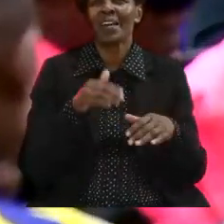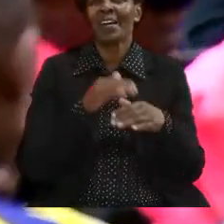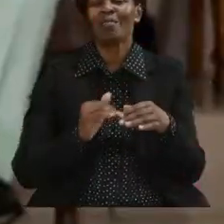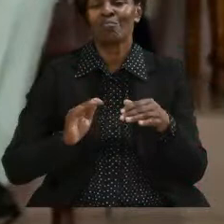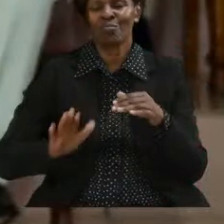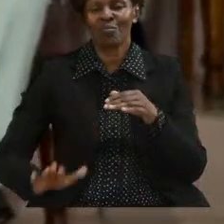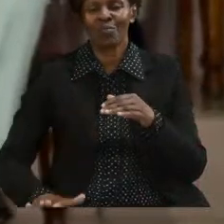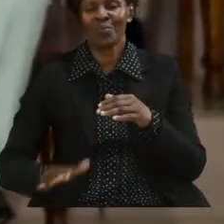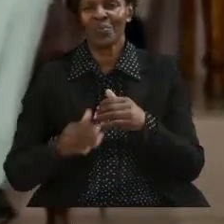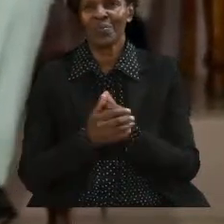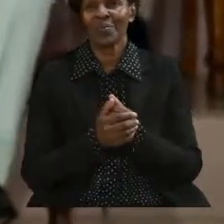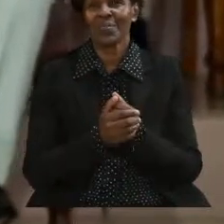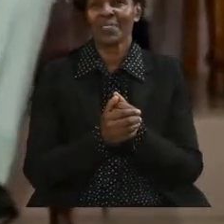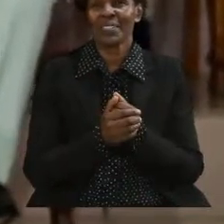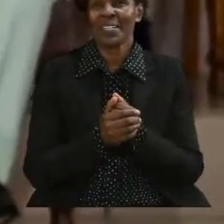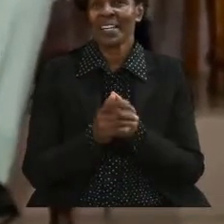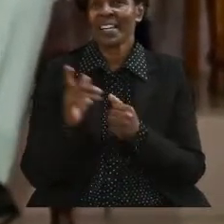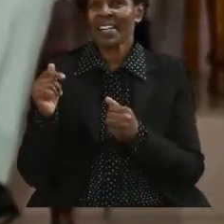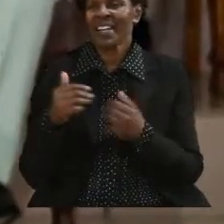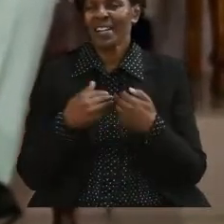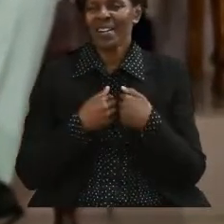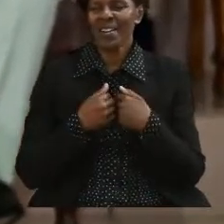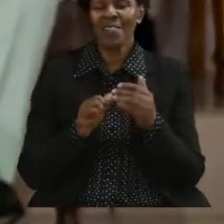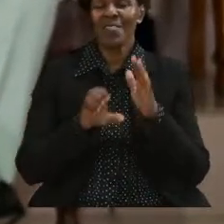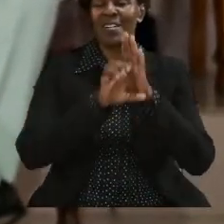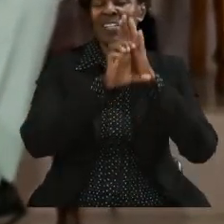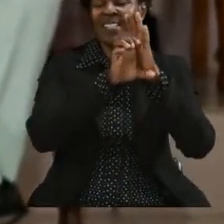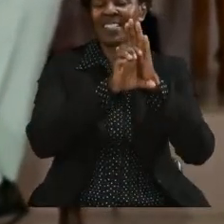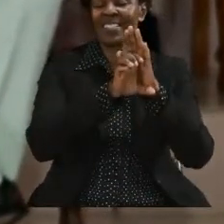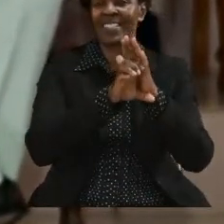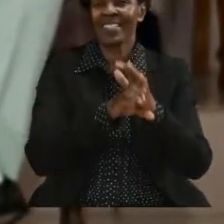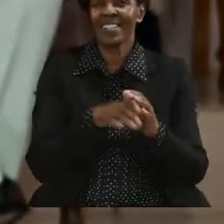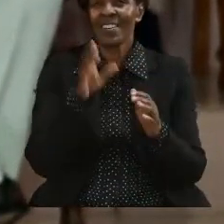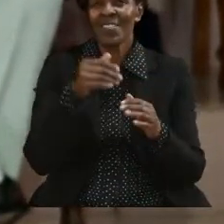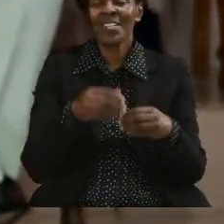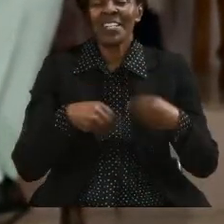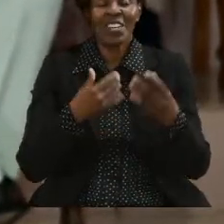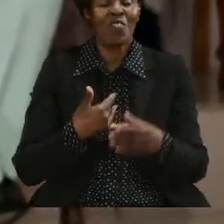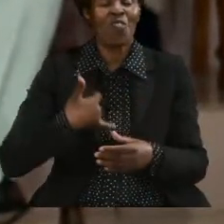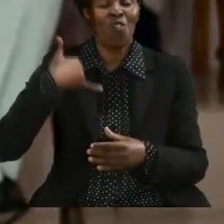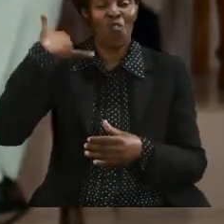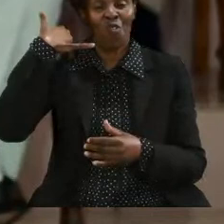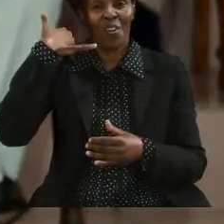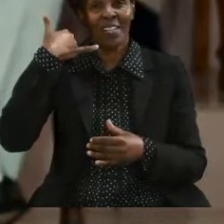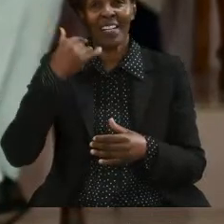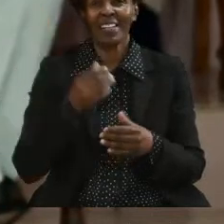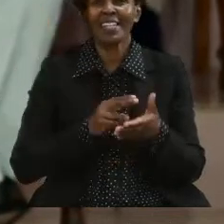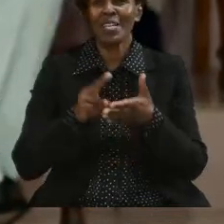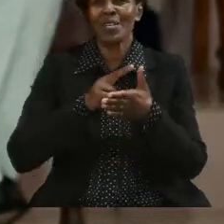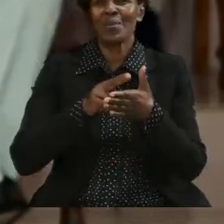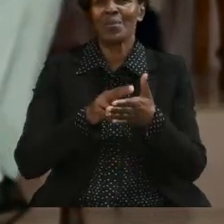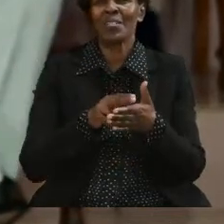ndina ngerekano nini muratuhe thimu tukahingurira nginya kuria gutagiriire